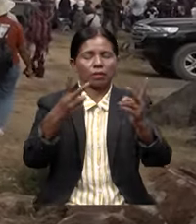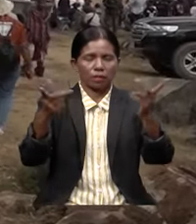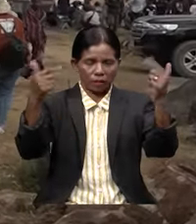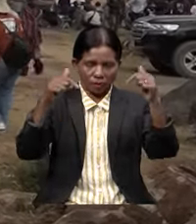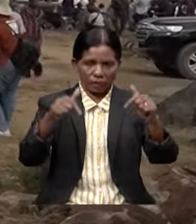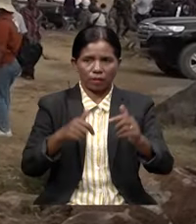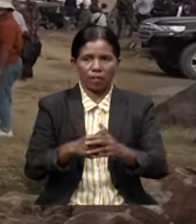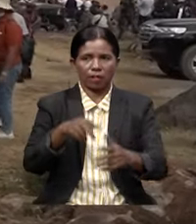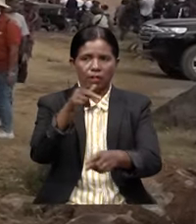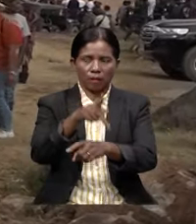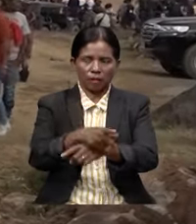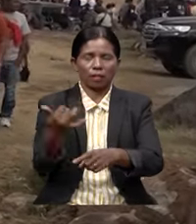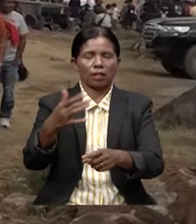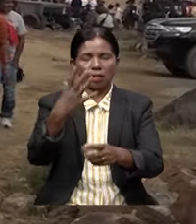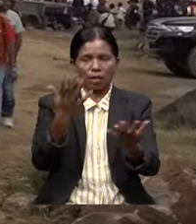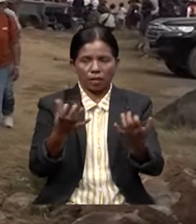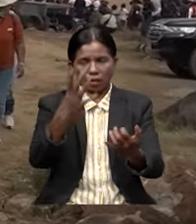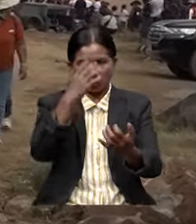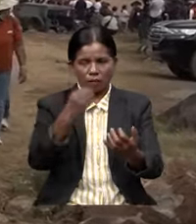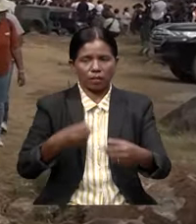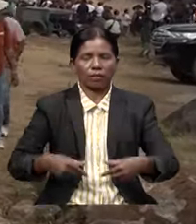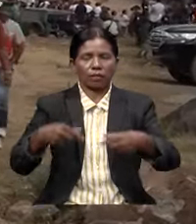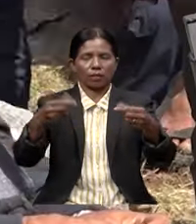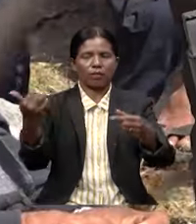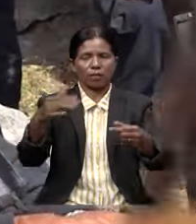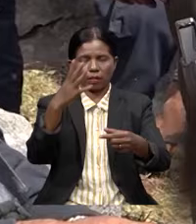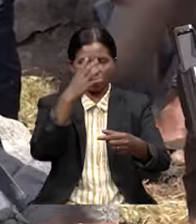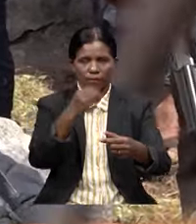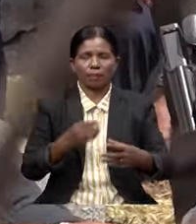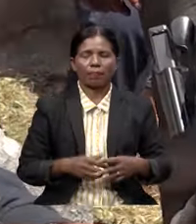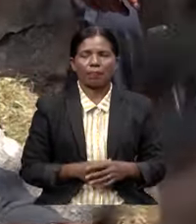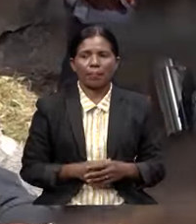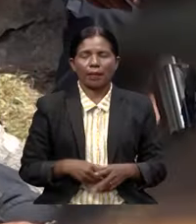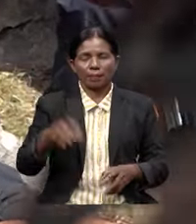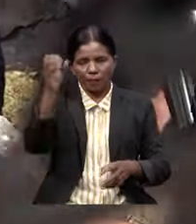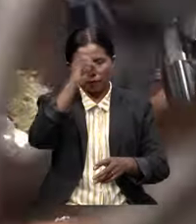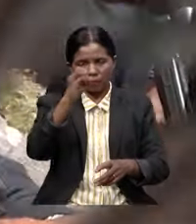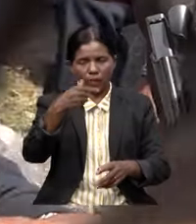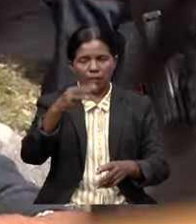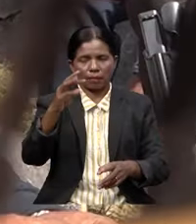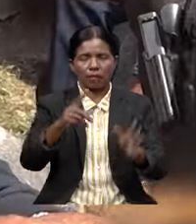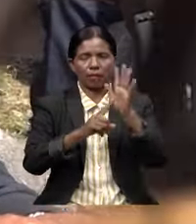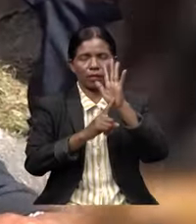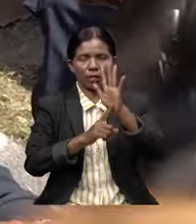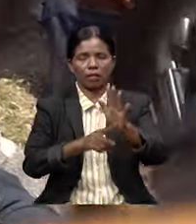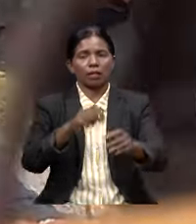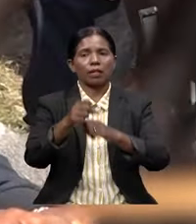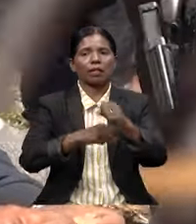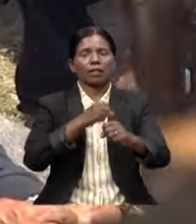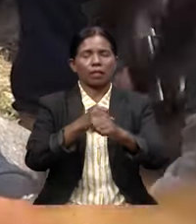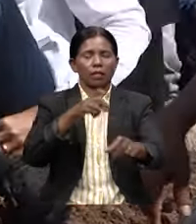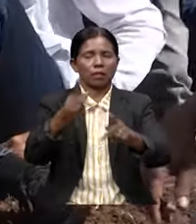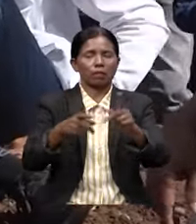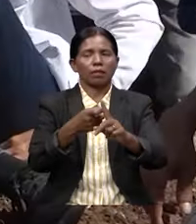sermai, kala no sirakara tova, itu ya fatin prati bela sirakara. Observação em Gemeni Hatudo, Festival Rabilau Tinangne,